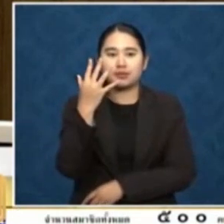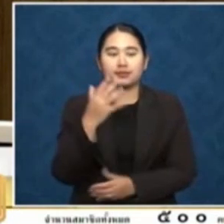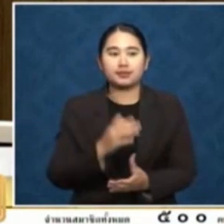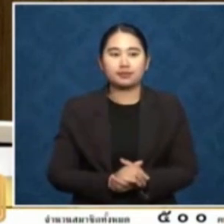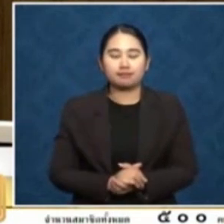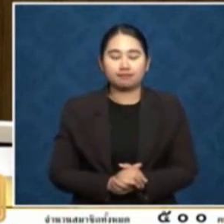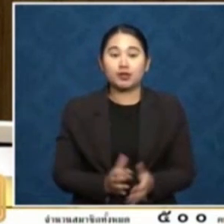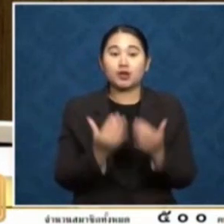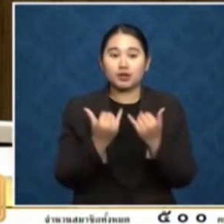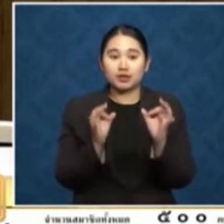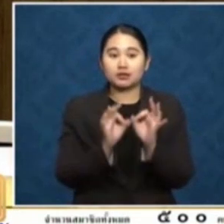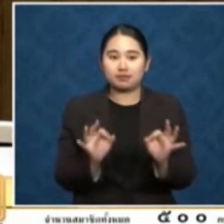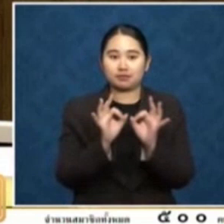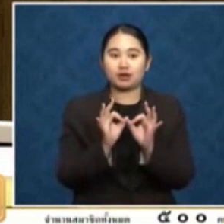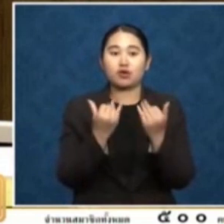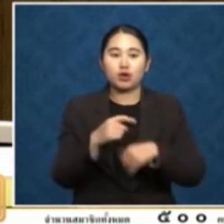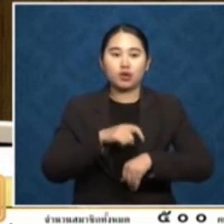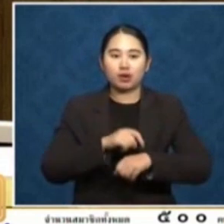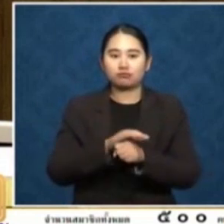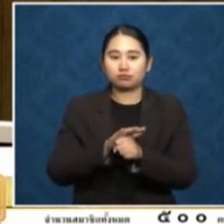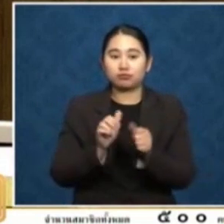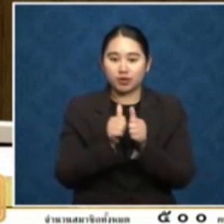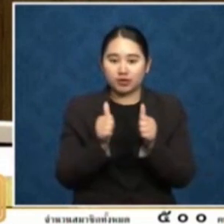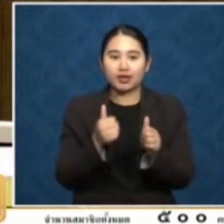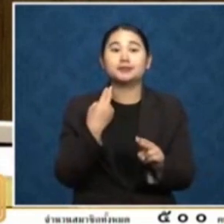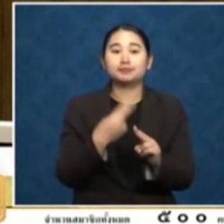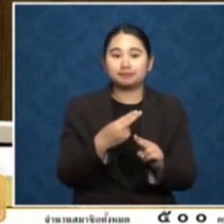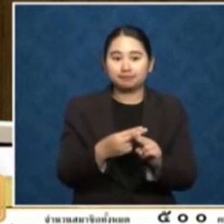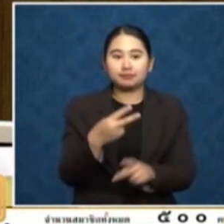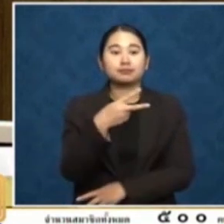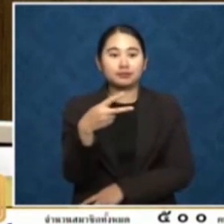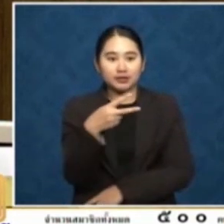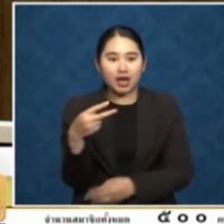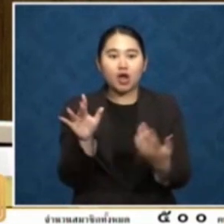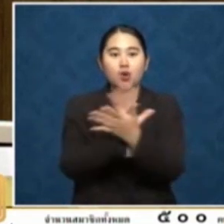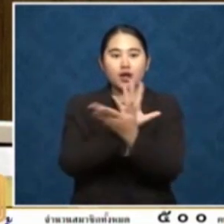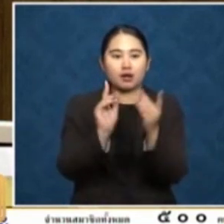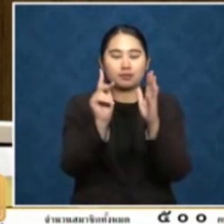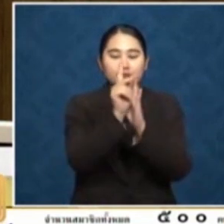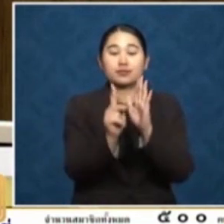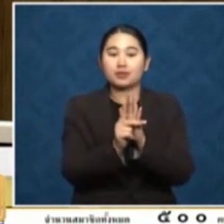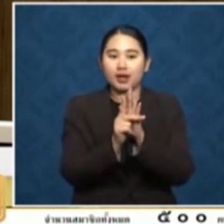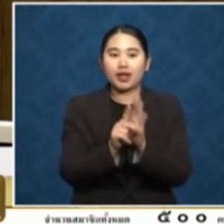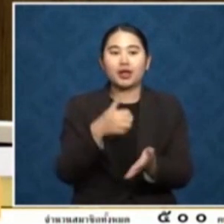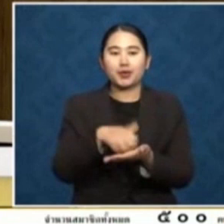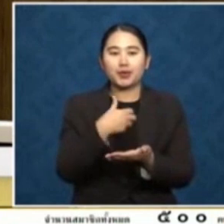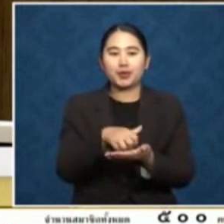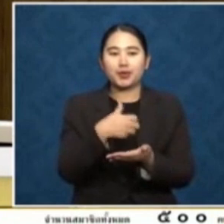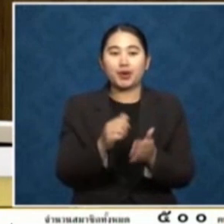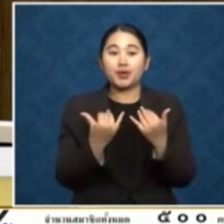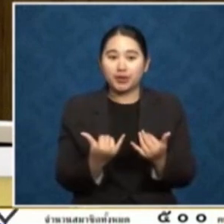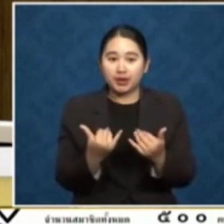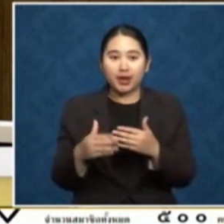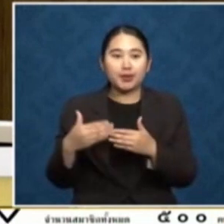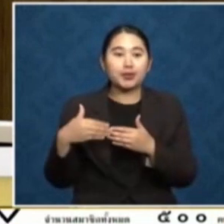ประเด็นนี้ขึ้นมามันถึงเวลาที่ทำให้พวกเรามีชื่อมีภาษามีวัฒนธรรมทางกฎหมาย